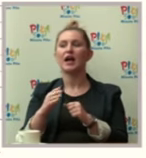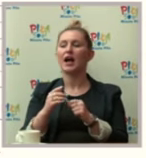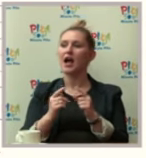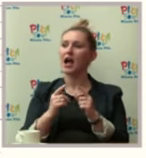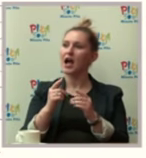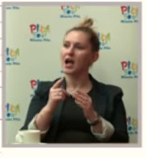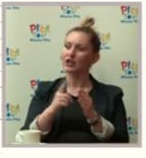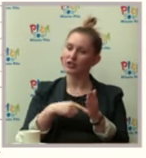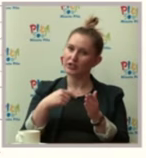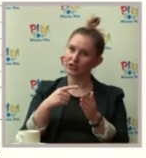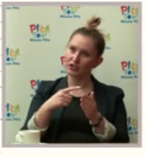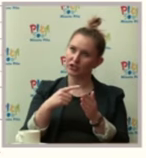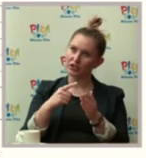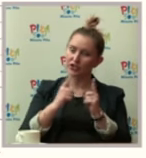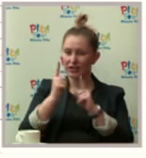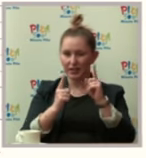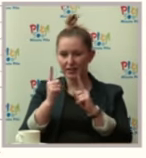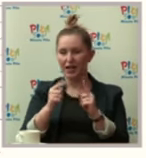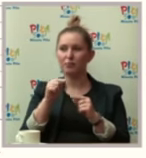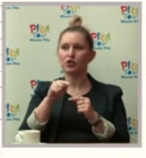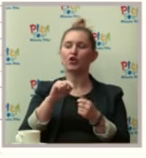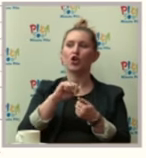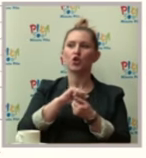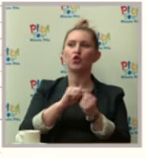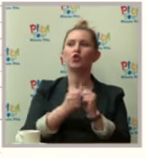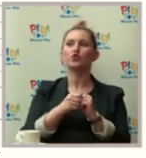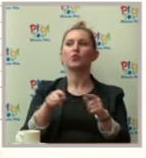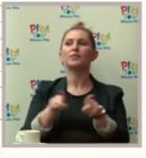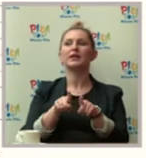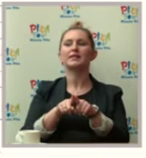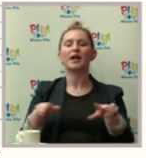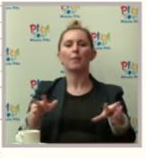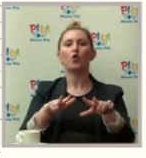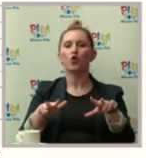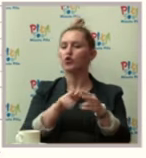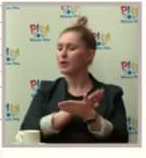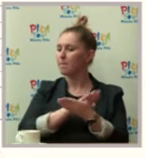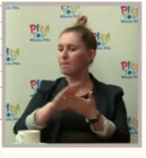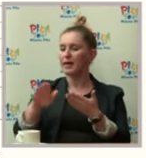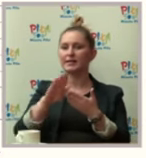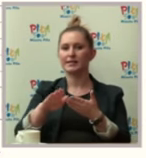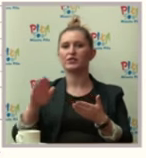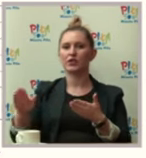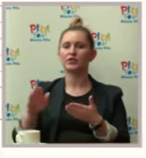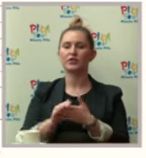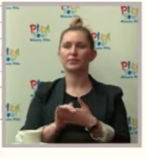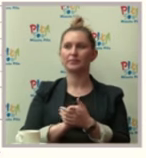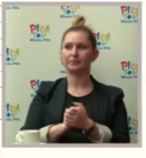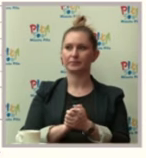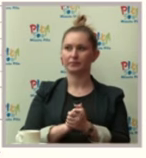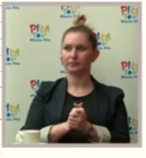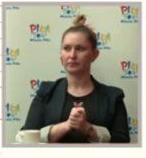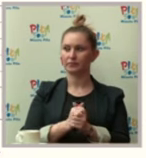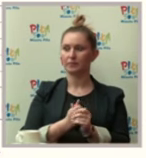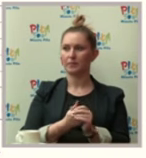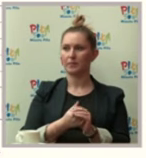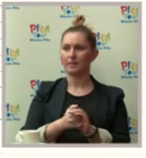są rodziny przeważnie takie, których dzieci trafiły już do asysty rodzinnej, czyli są tylko dorośli członkowie rodziny